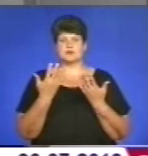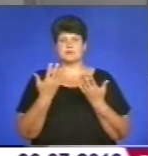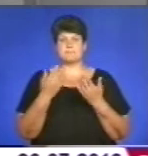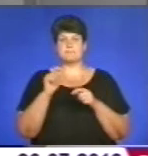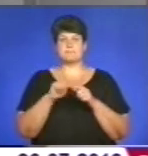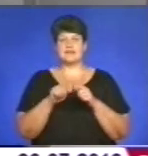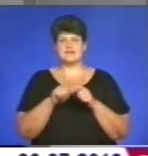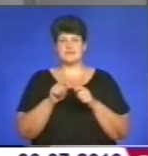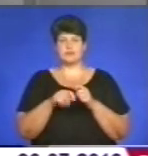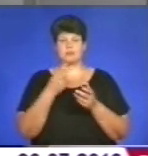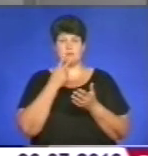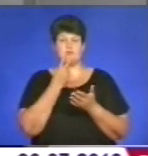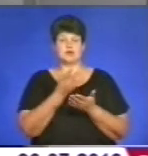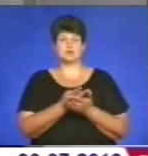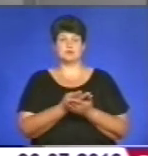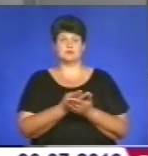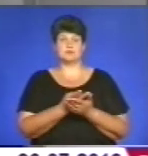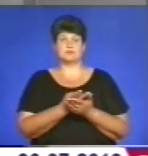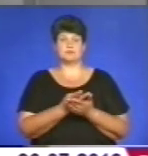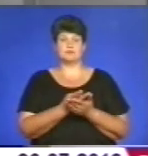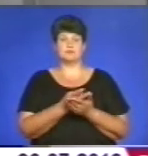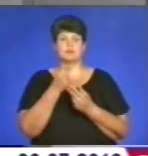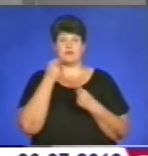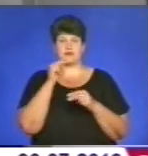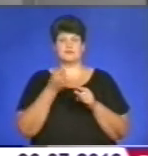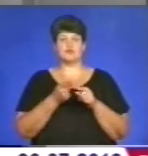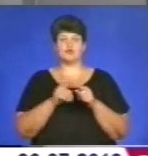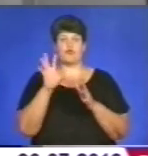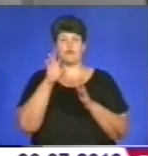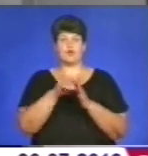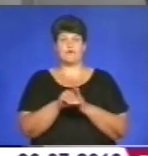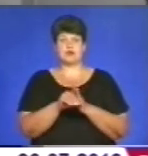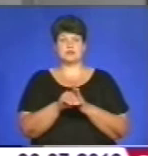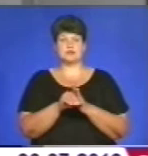перевірок. Тобто ми бачимо певні ефекти від цього впровадження і